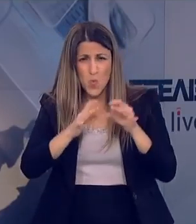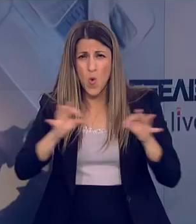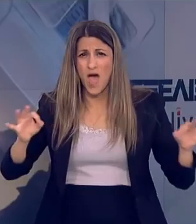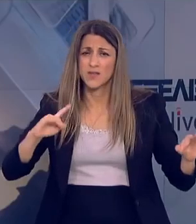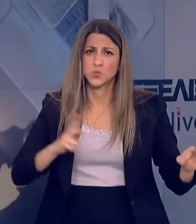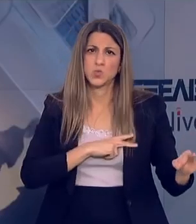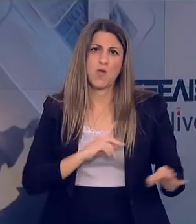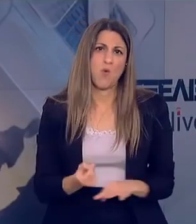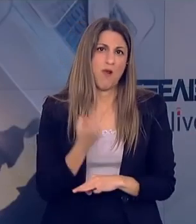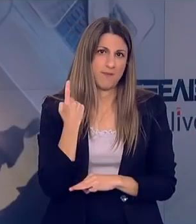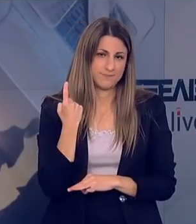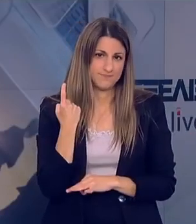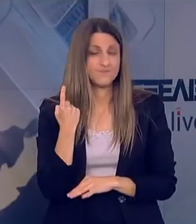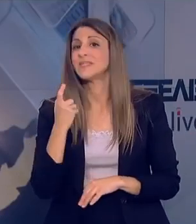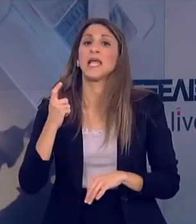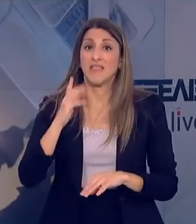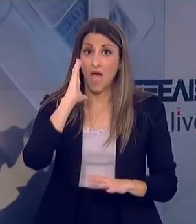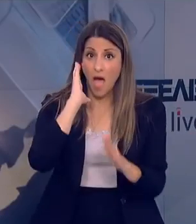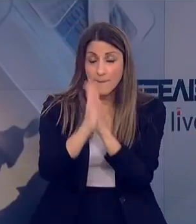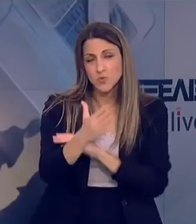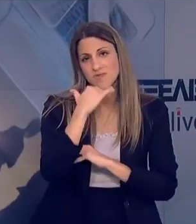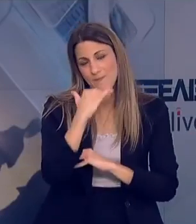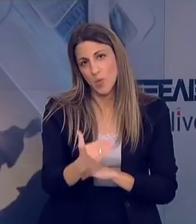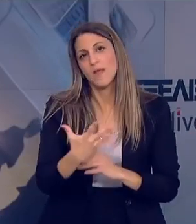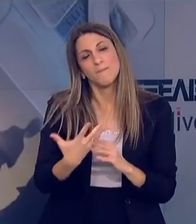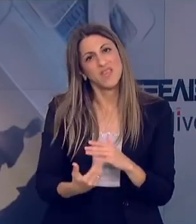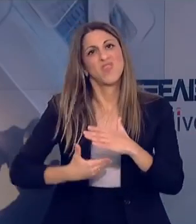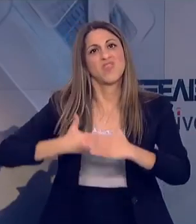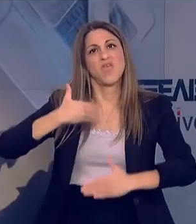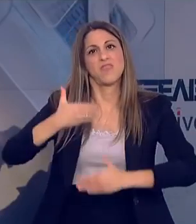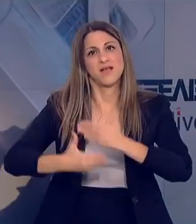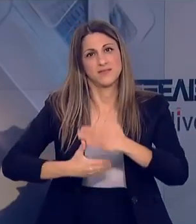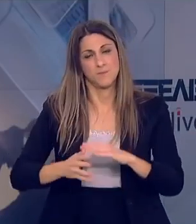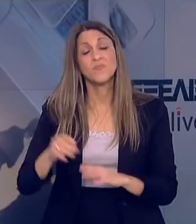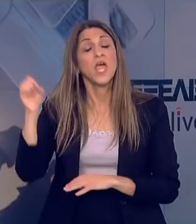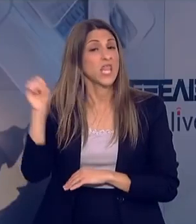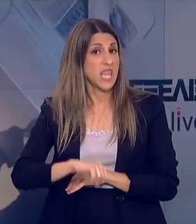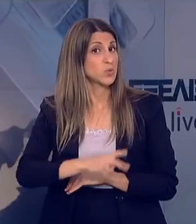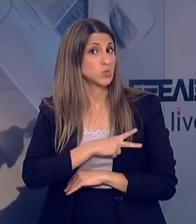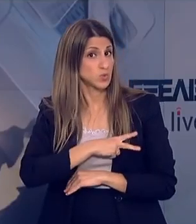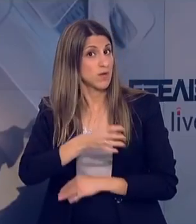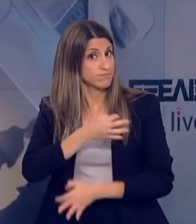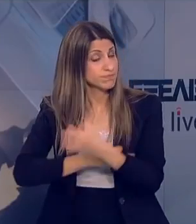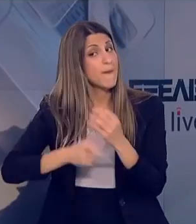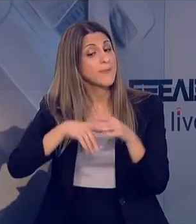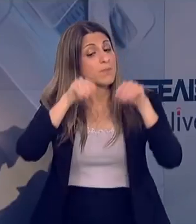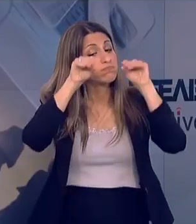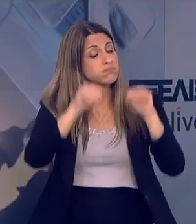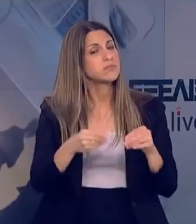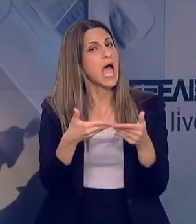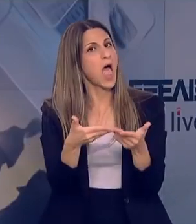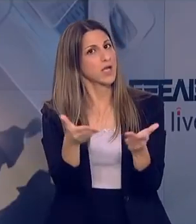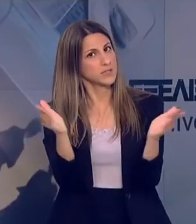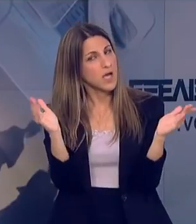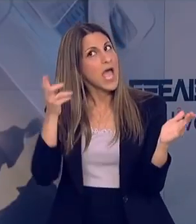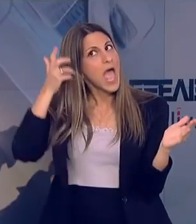Άρα σίγουρα δεν μπορεί να είναι real time. Άρα τα δεδομένα, έχει δίκιο, πρέπει να είναι ανοιχτά. Υπάρχει διαδικασία για πρόσβαση των δεδομένων για